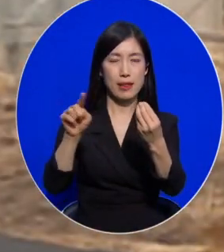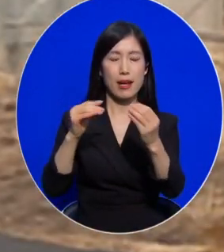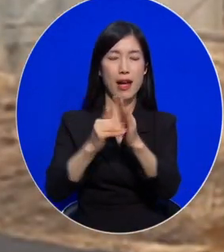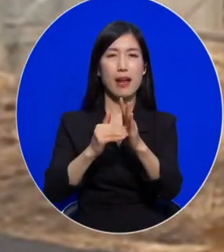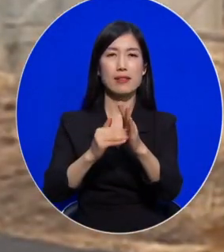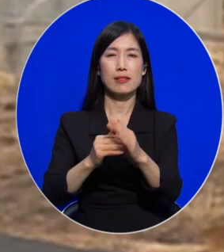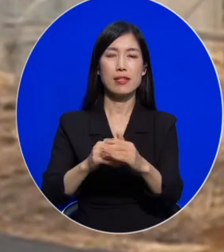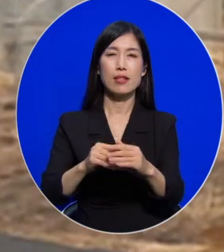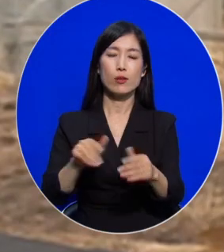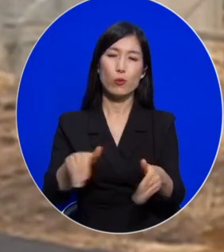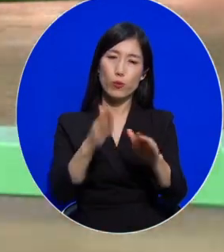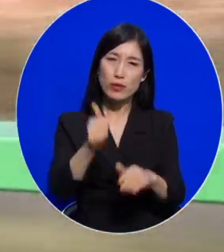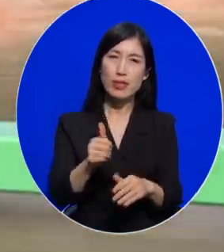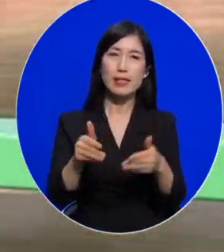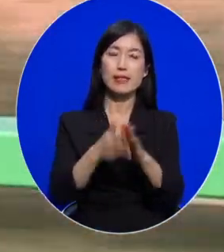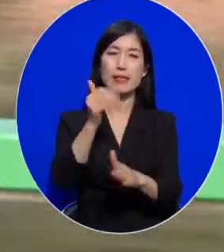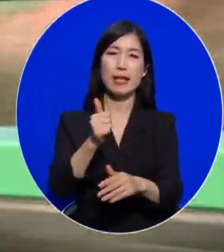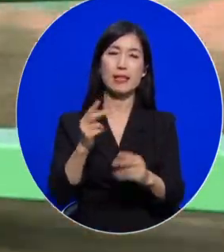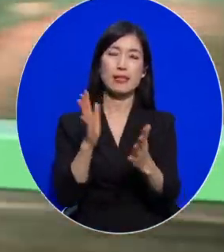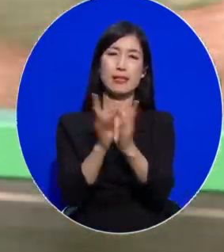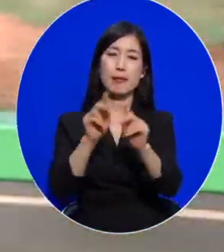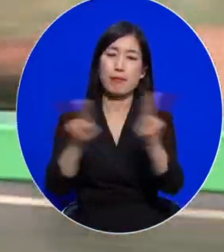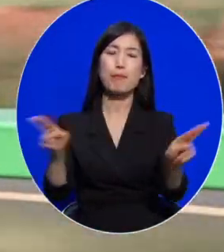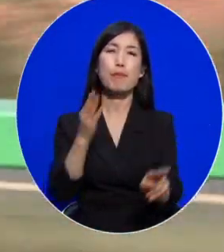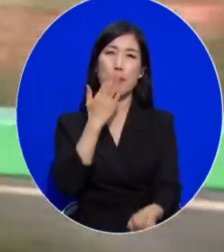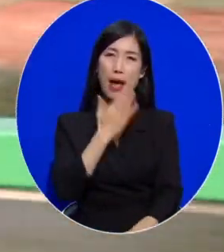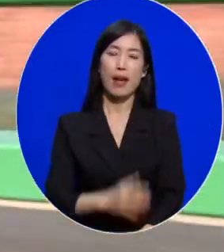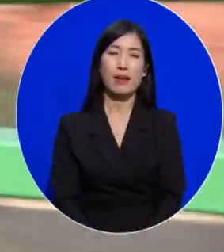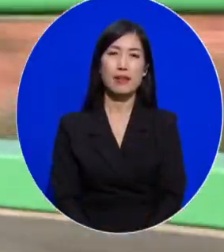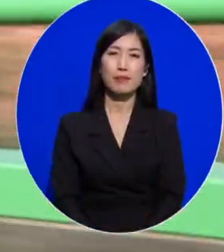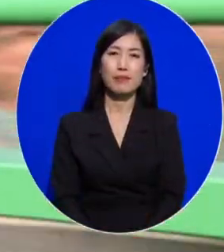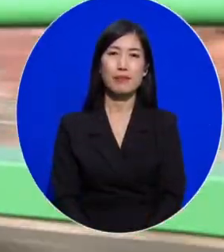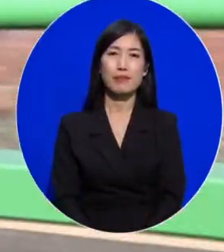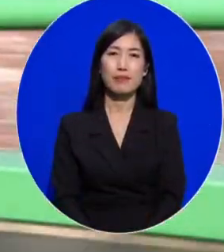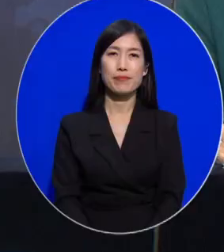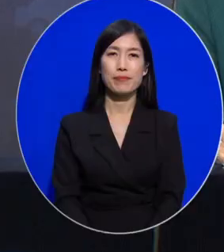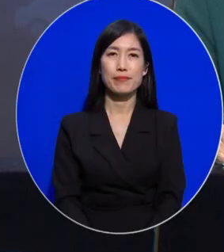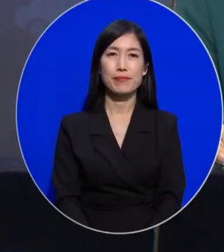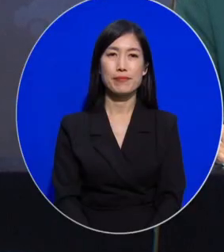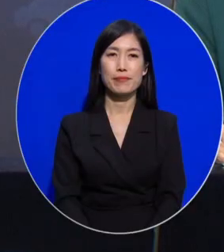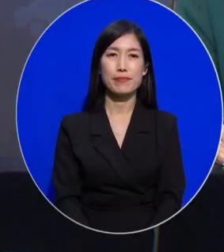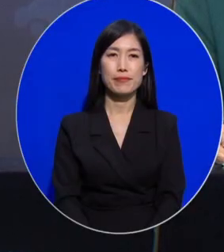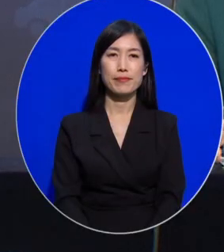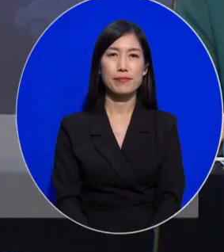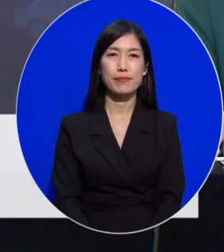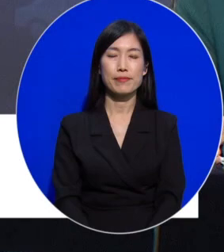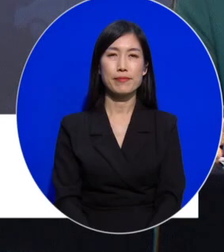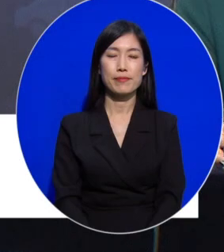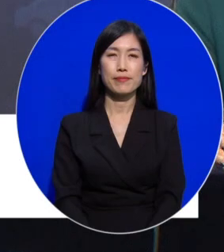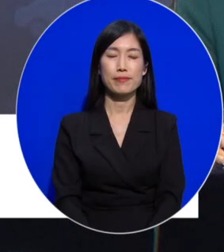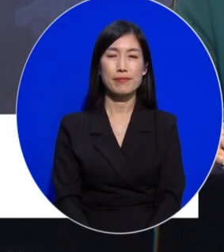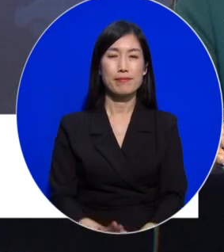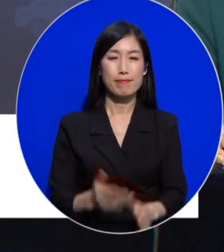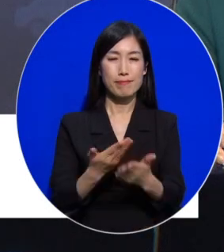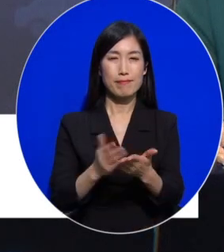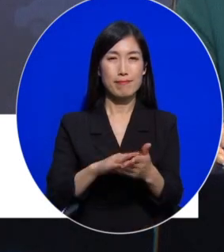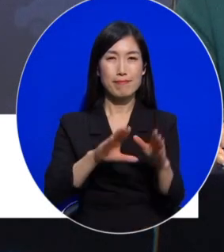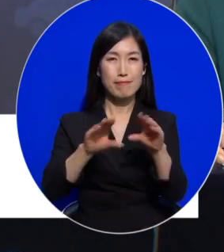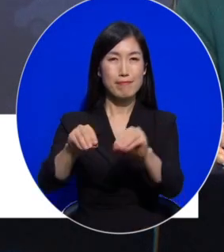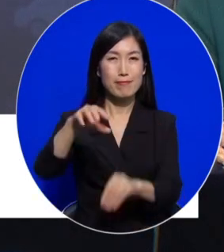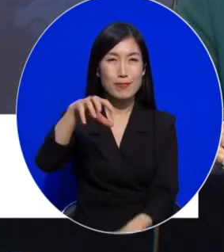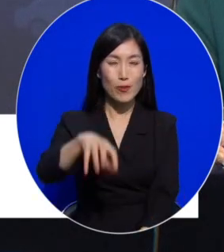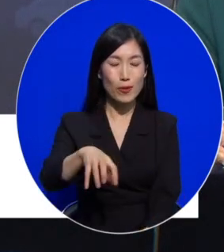국가 전략산업을 위한 해제는 그린벨트 해제 총량에서 제외하기로 했습니다 그린벨트와 광역교통